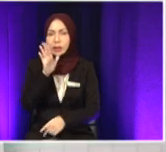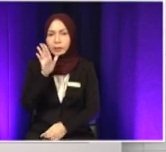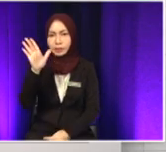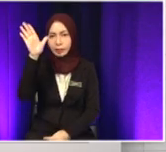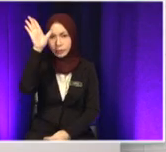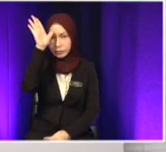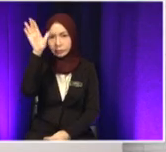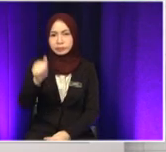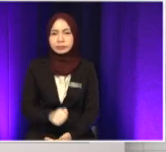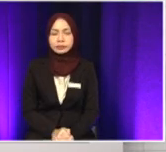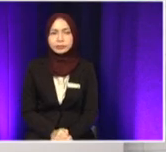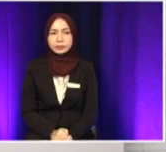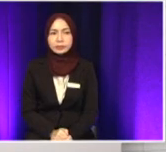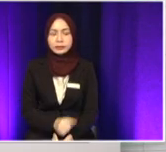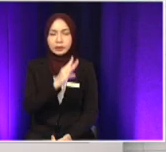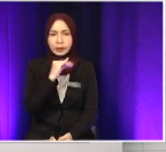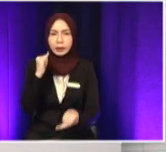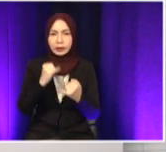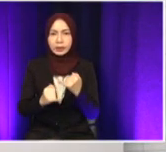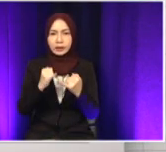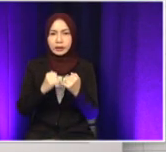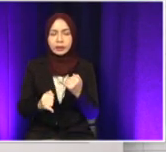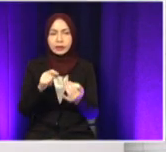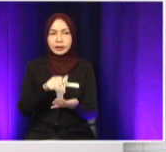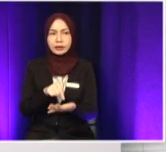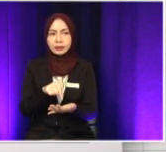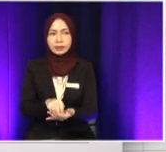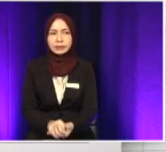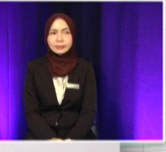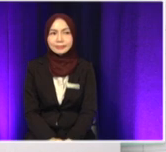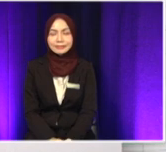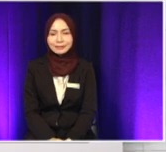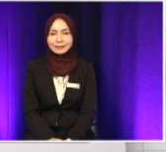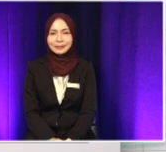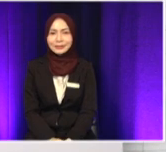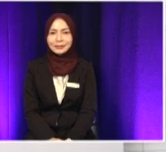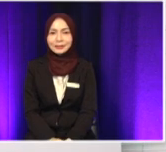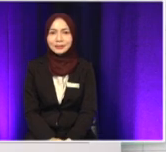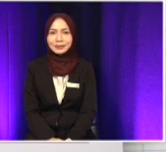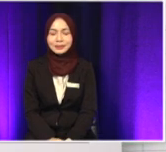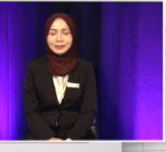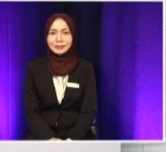dan yang terakhir sekali oke itu dia